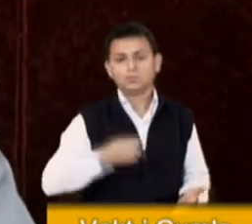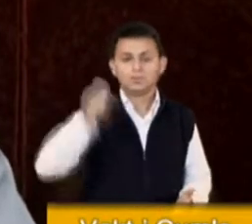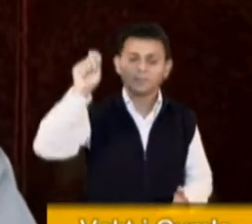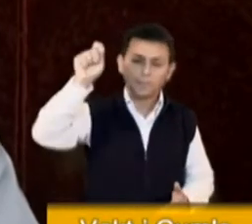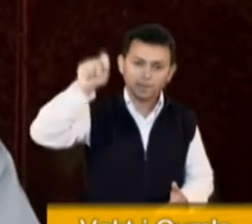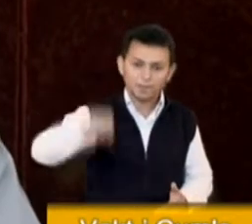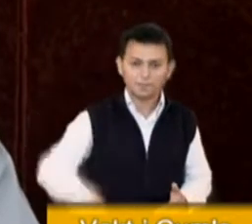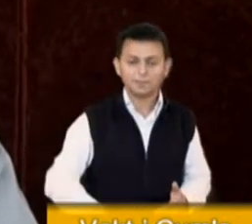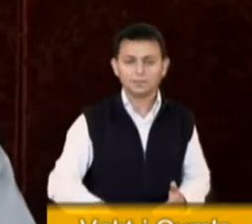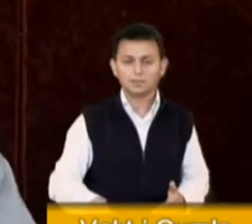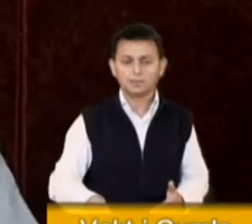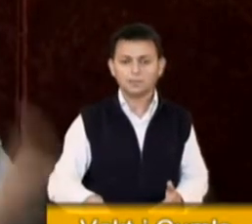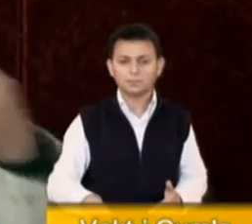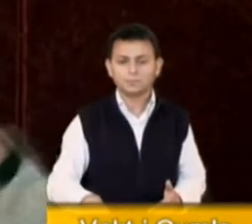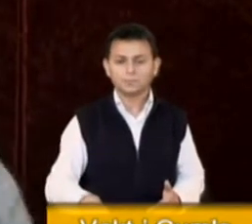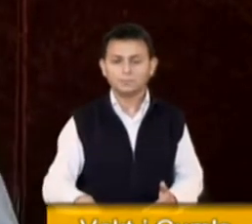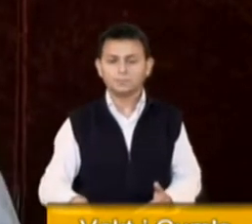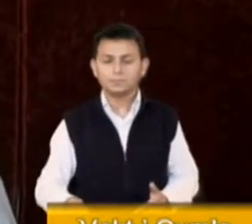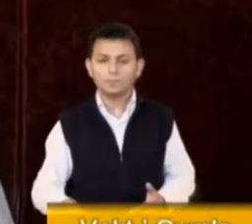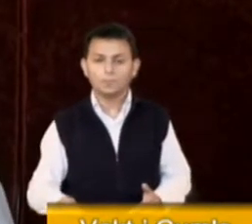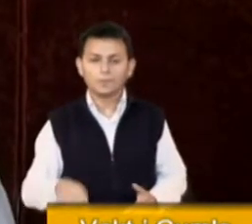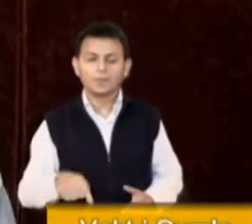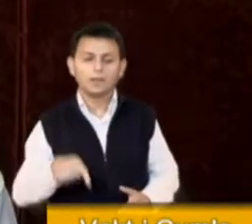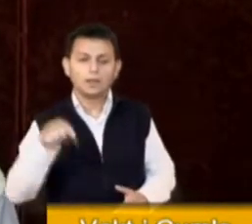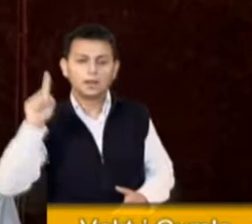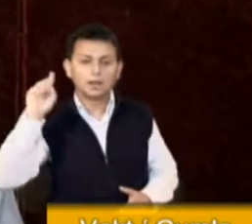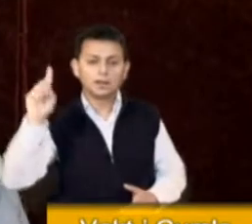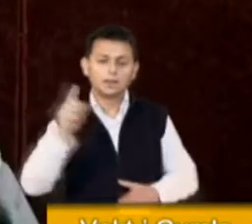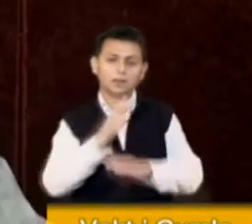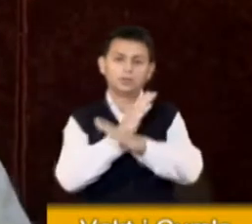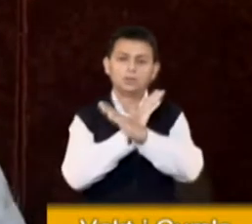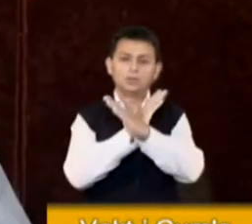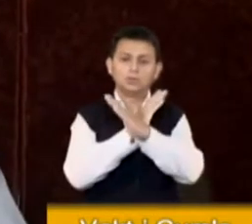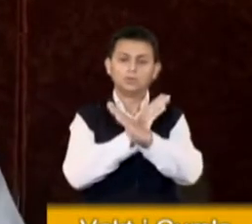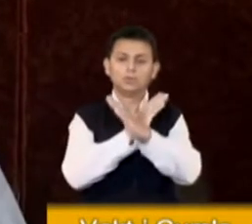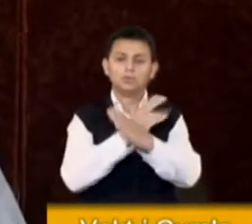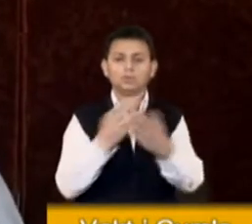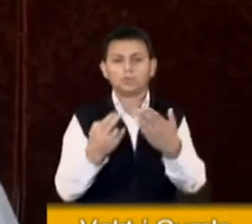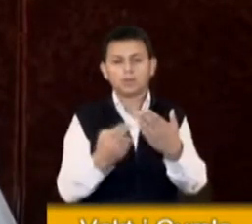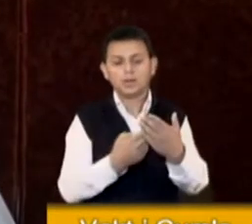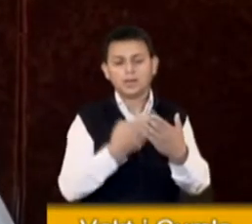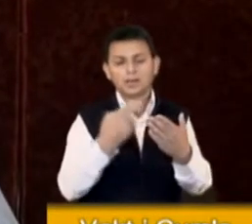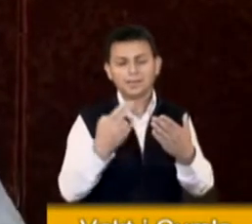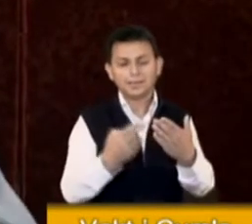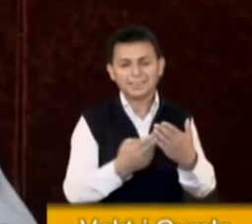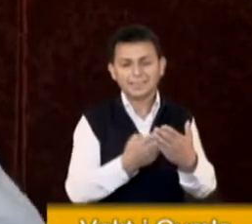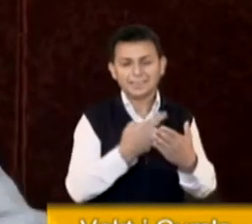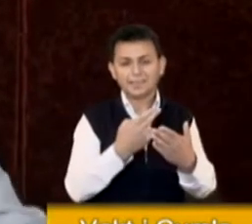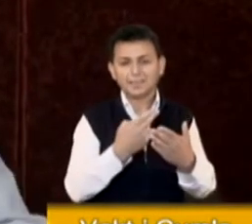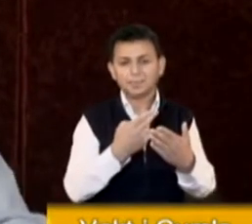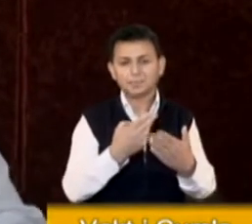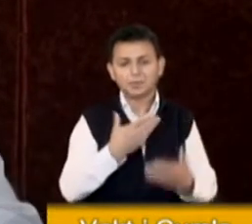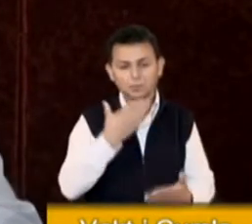Rabbimiz Bismillahirrahmanirrahim ve min şerri hasidin izâ hased. Haset ettiği zaman